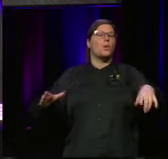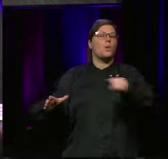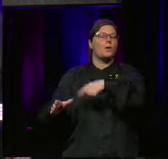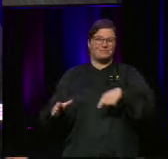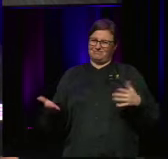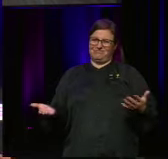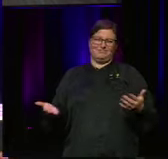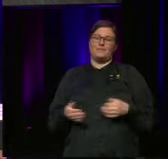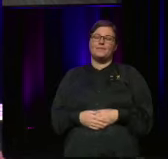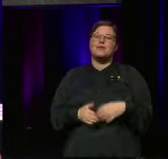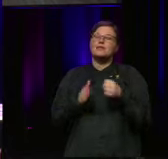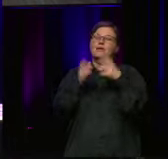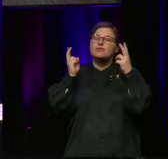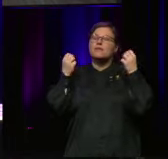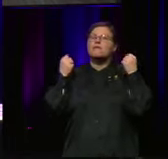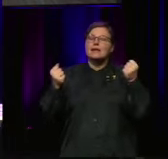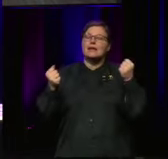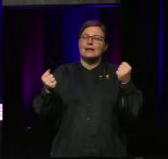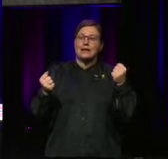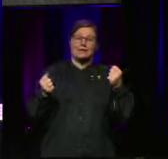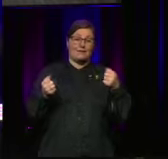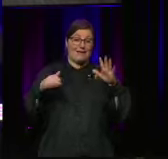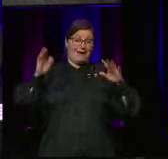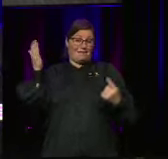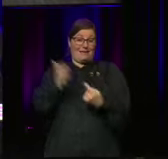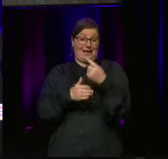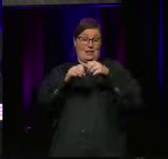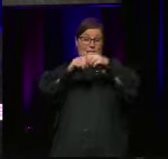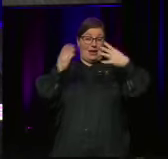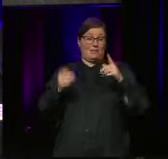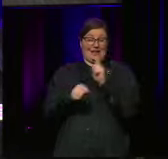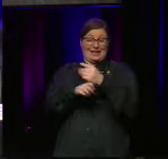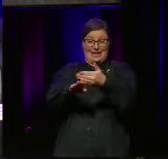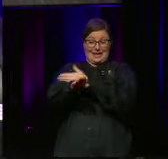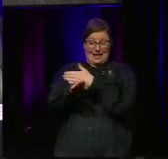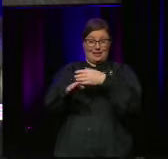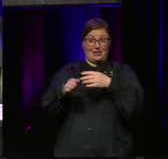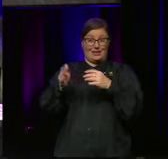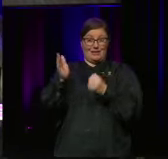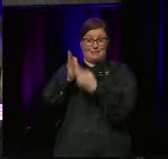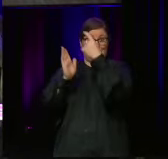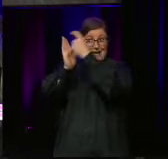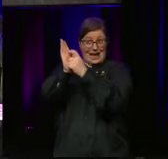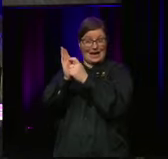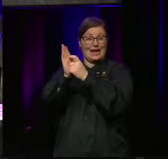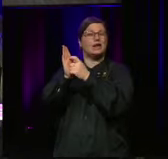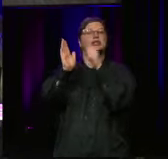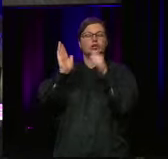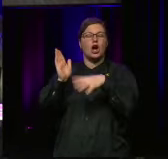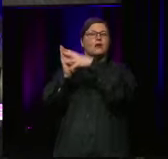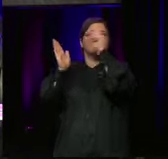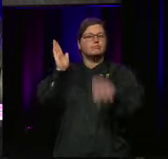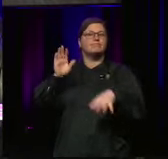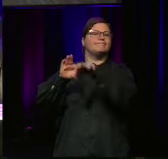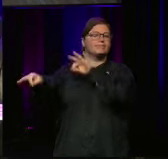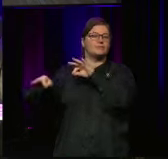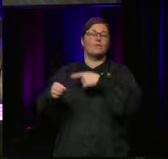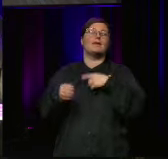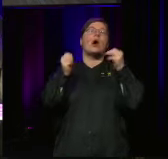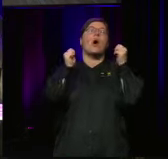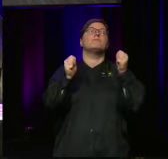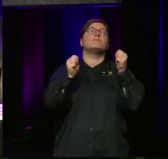Så därför är det viktigt att även nu det som har skett under pandemin rullas tillbaka. Och vi hoppas ju verkligen att det finns ett slut i sikte när det